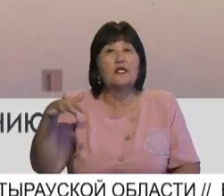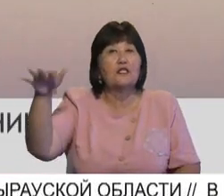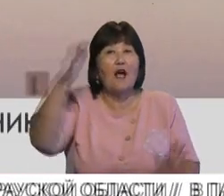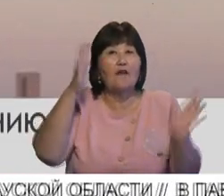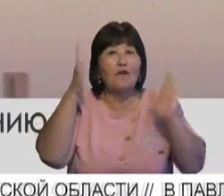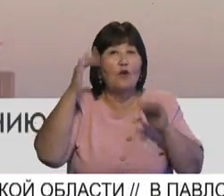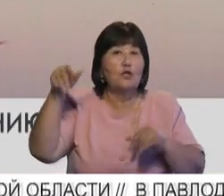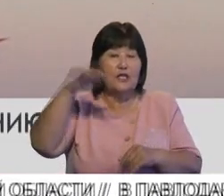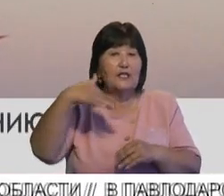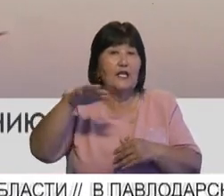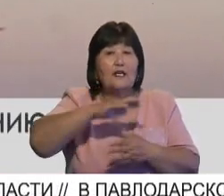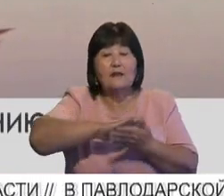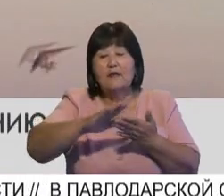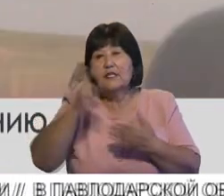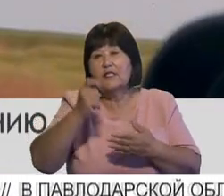химобработки